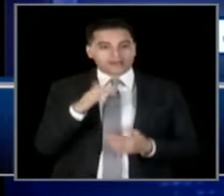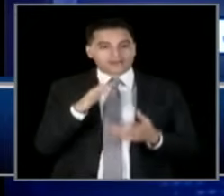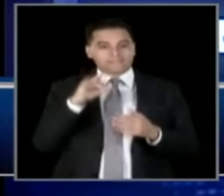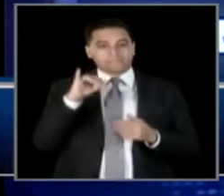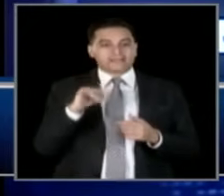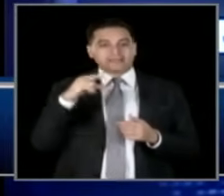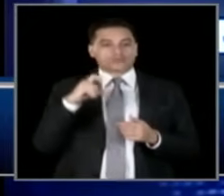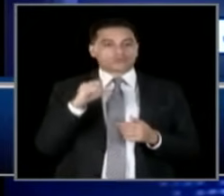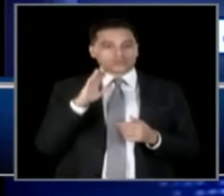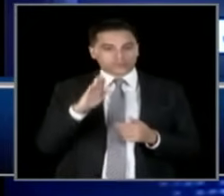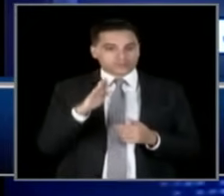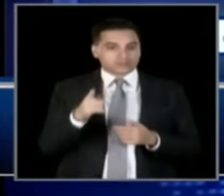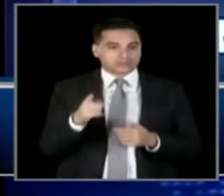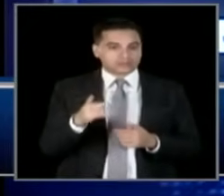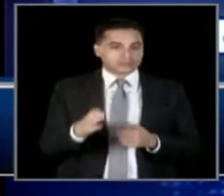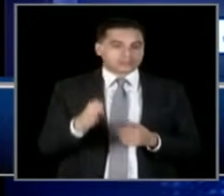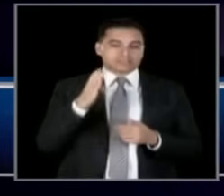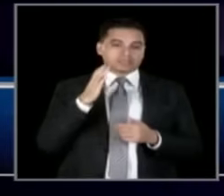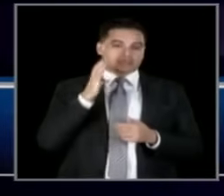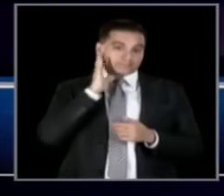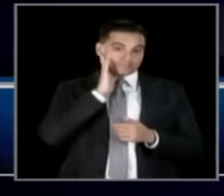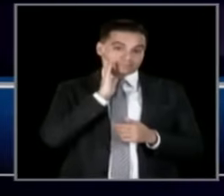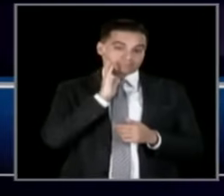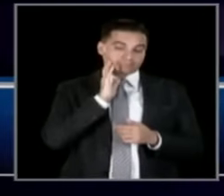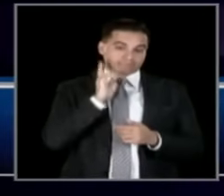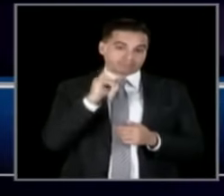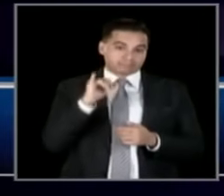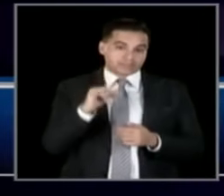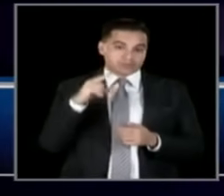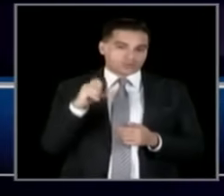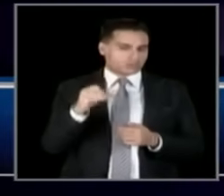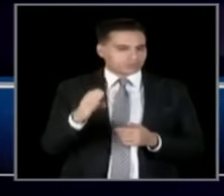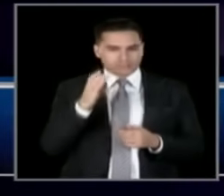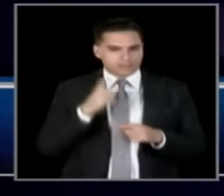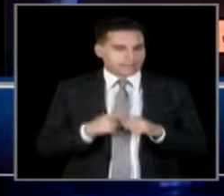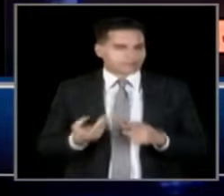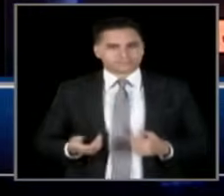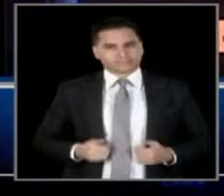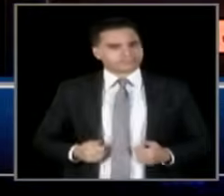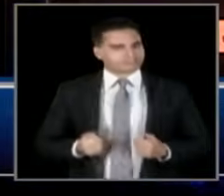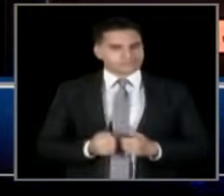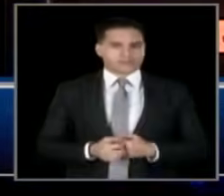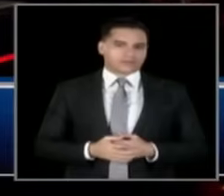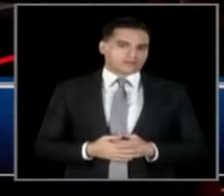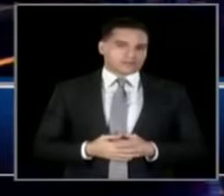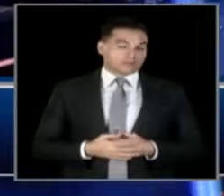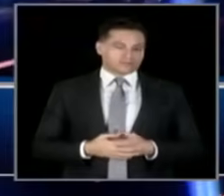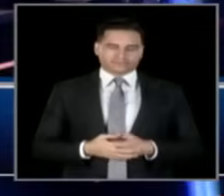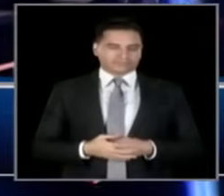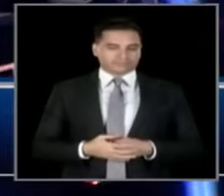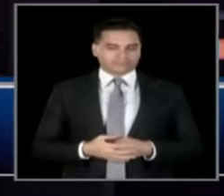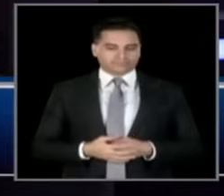ميدوس اسمه ميدوس ميدوس إجابة خاطئة